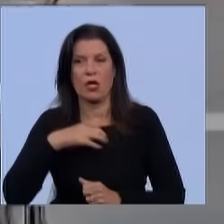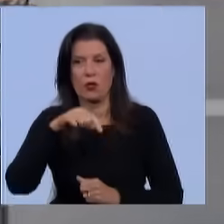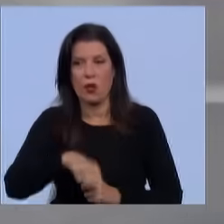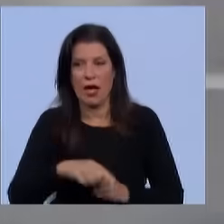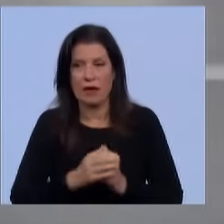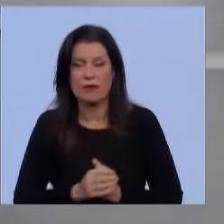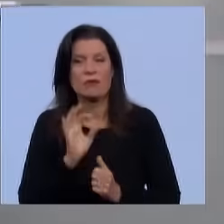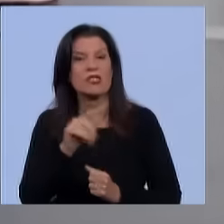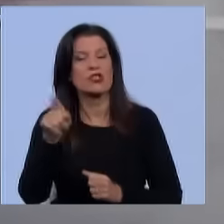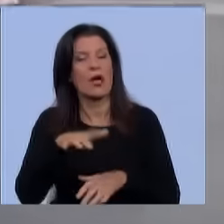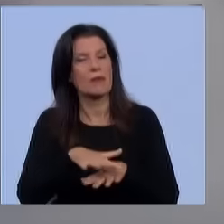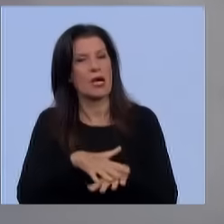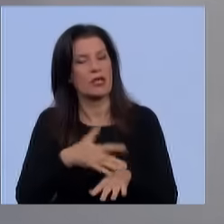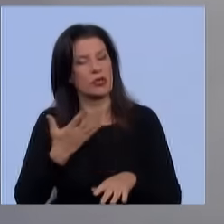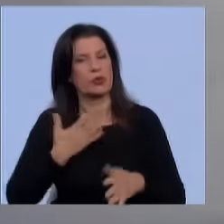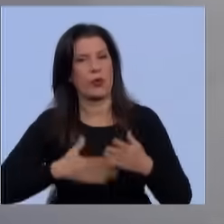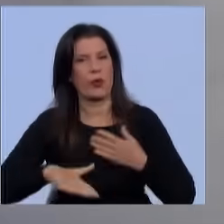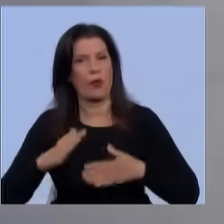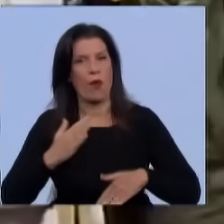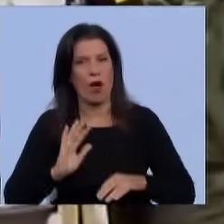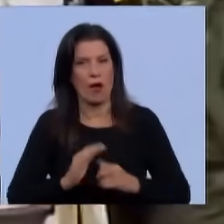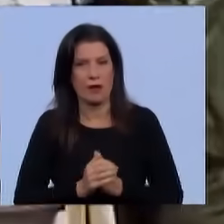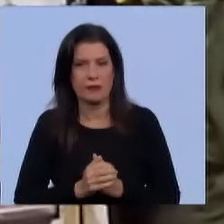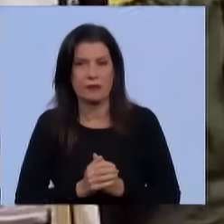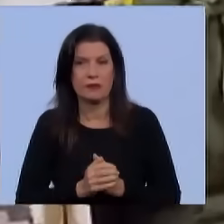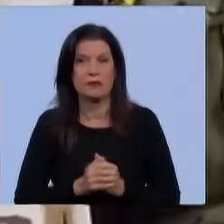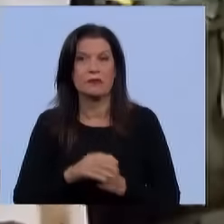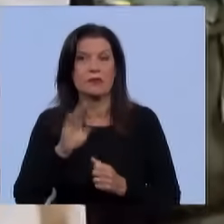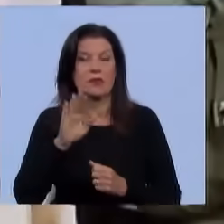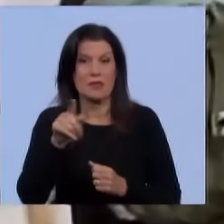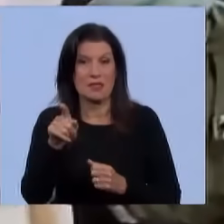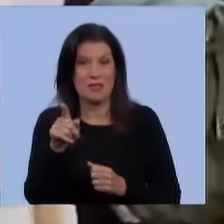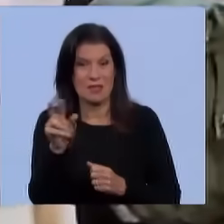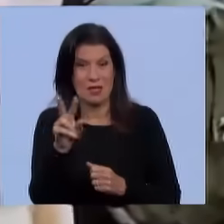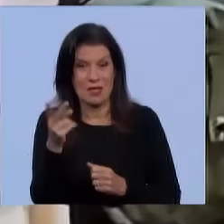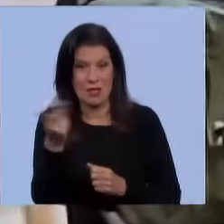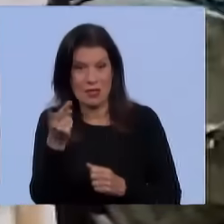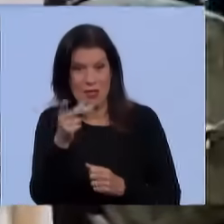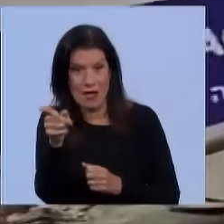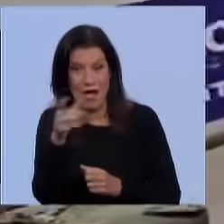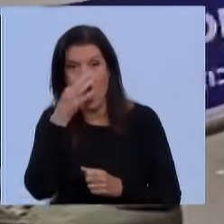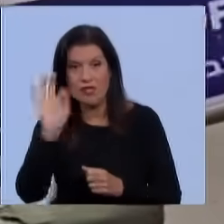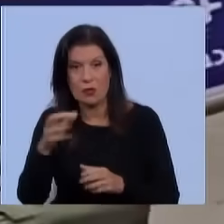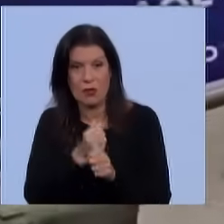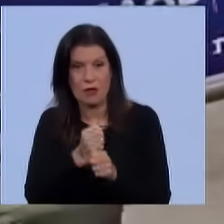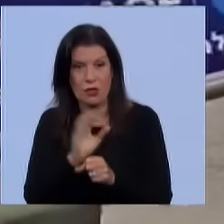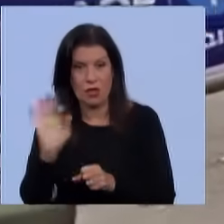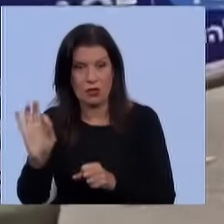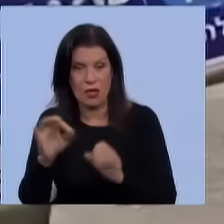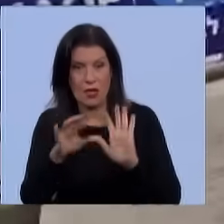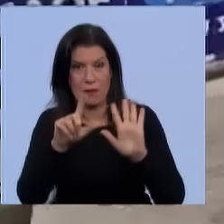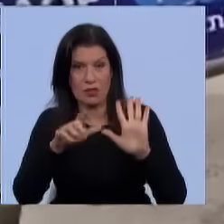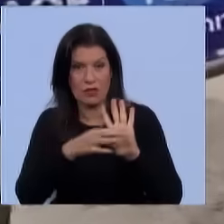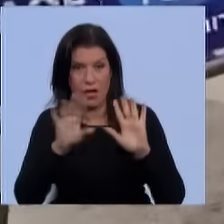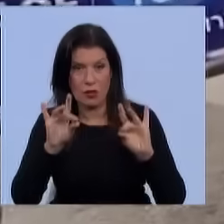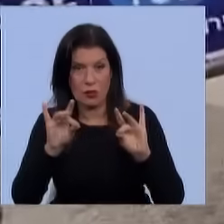day. כמו דוטן, גם ארז וסימבה, זוג חוקרים פרטיים, עזבו את העבודה שלהם בשבעה באוקטובר, ומאז הם נכנסים ויוצאים